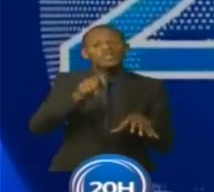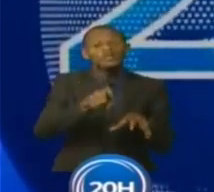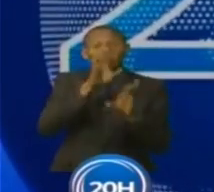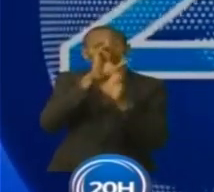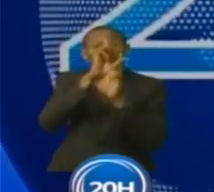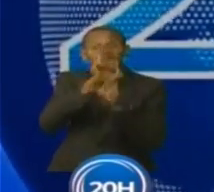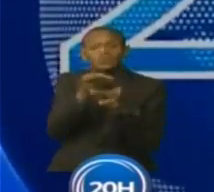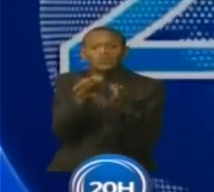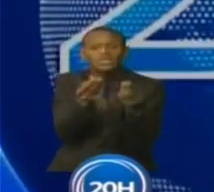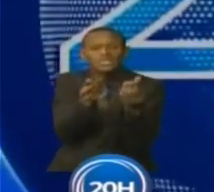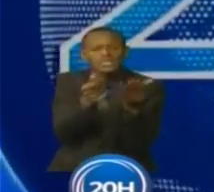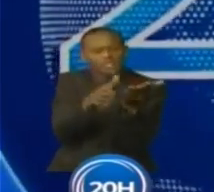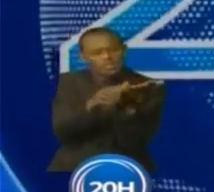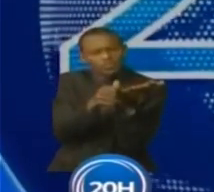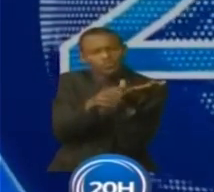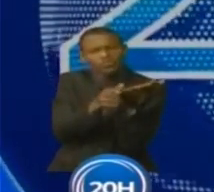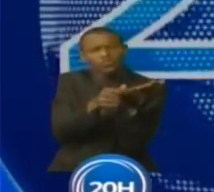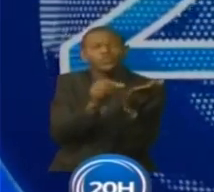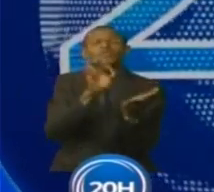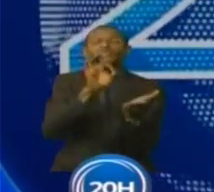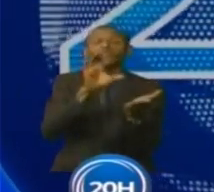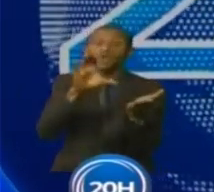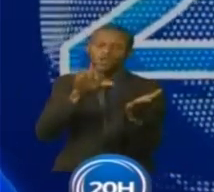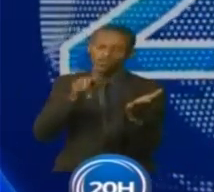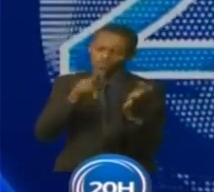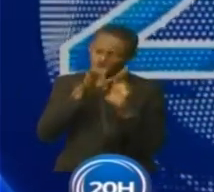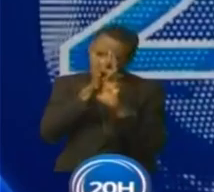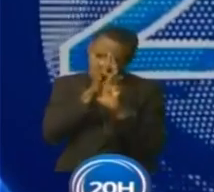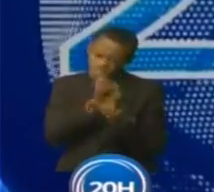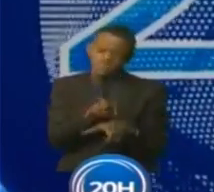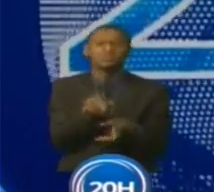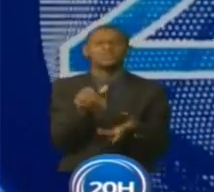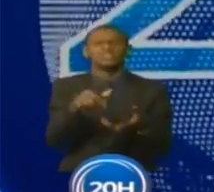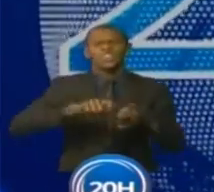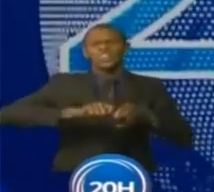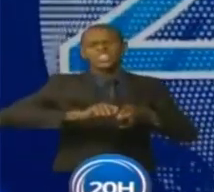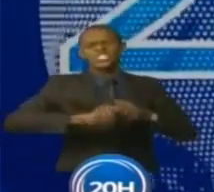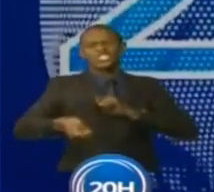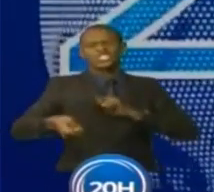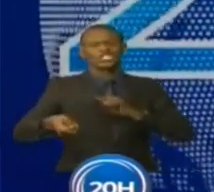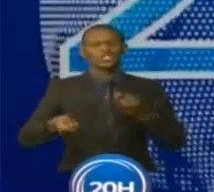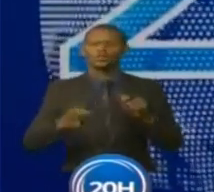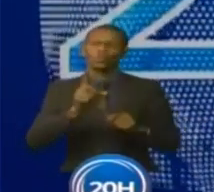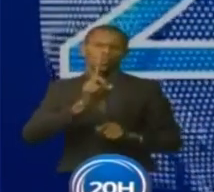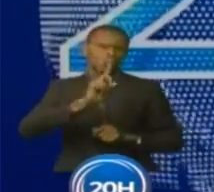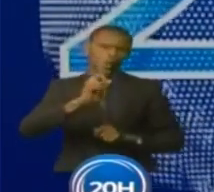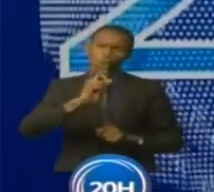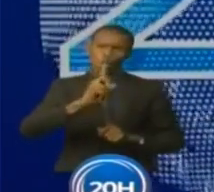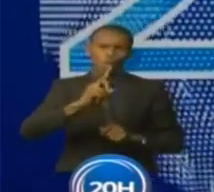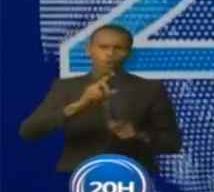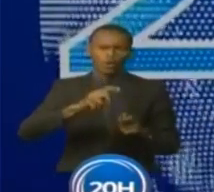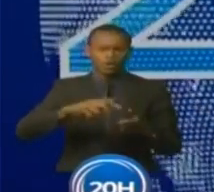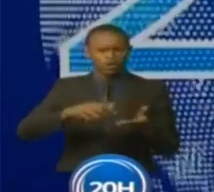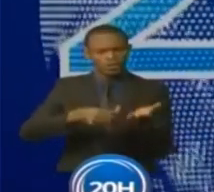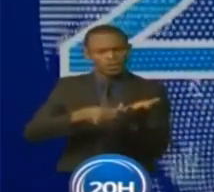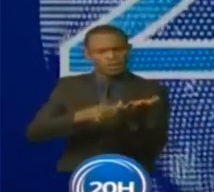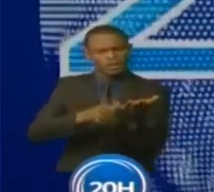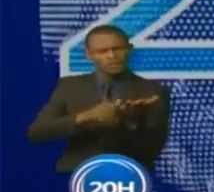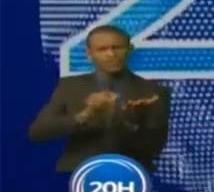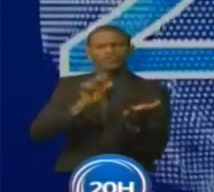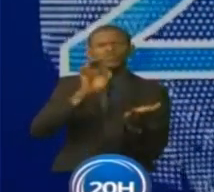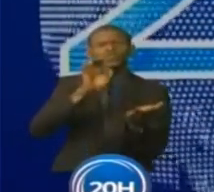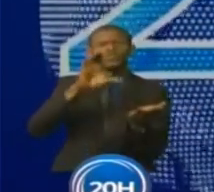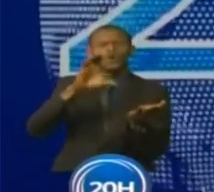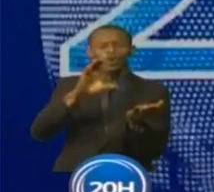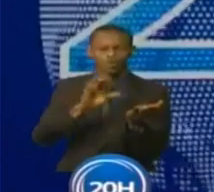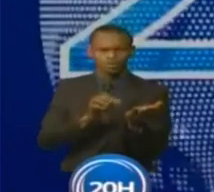étendards de la souveraineté nationale. La BCC rappelle également le devoir de tout détenteur de préserver